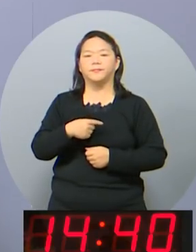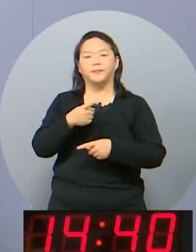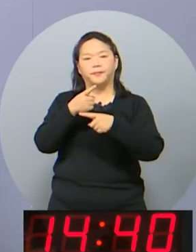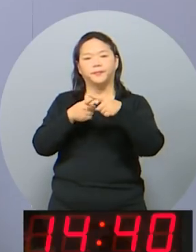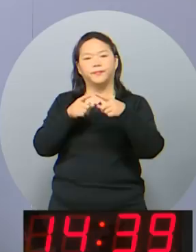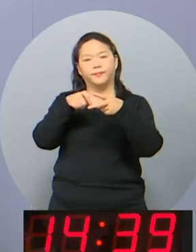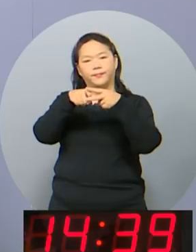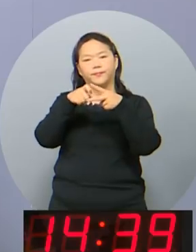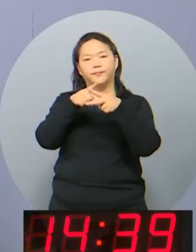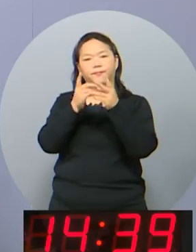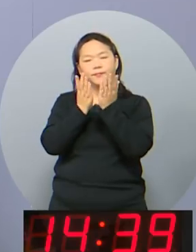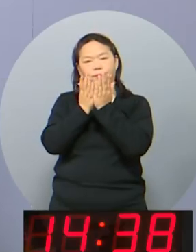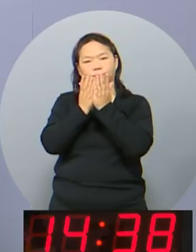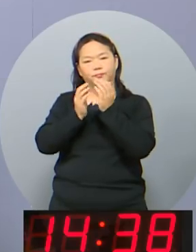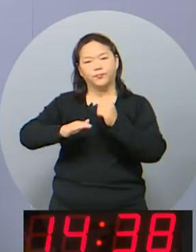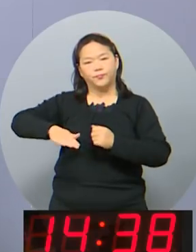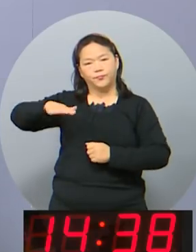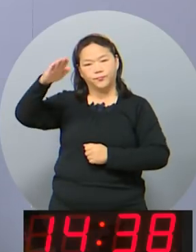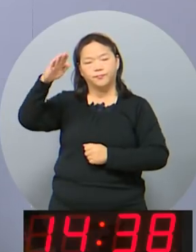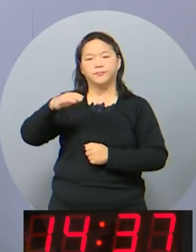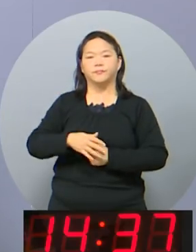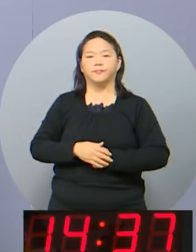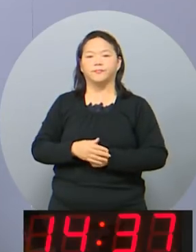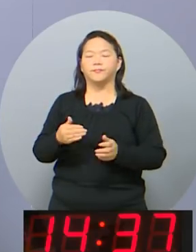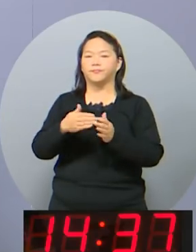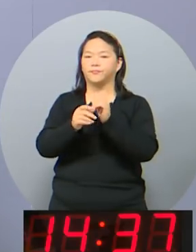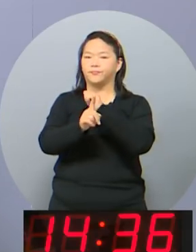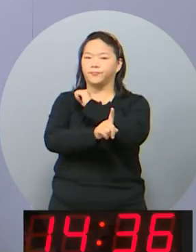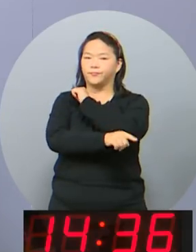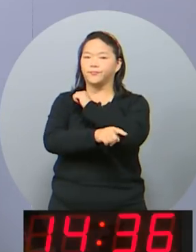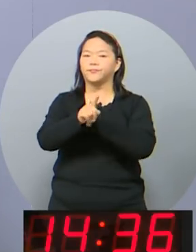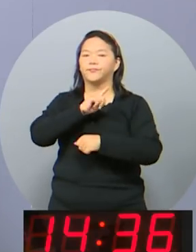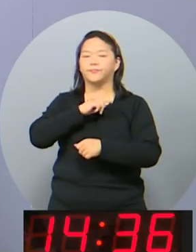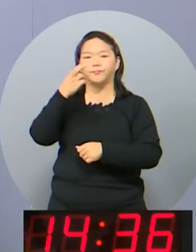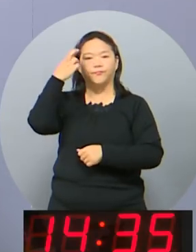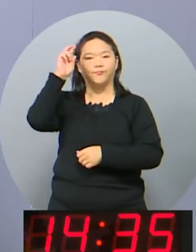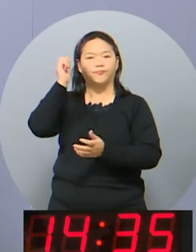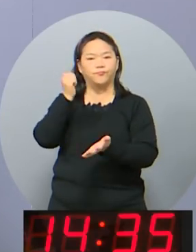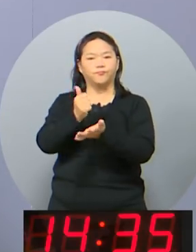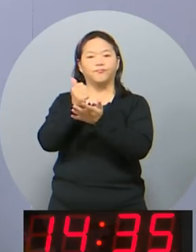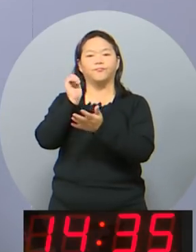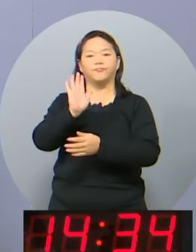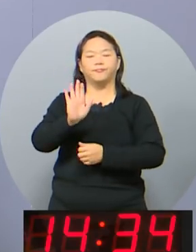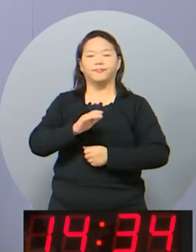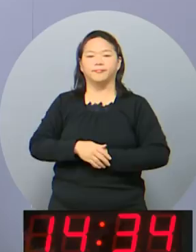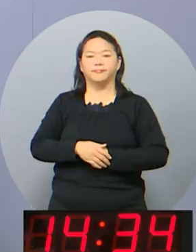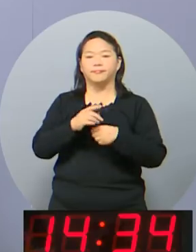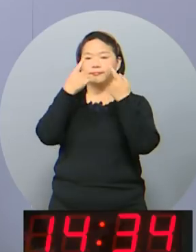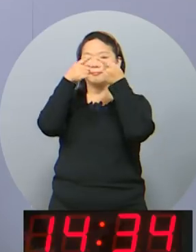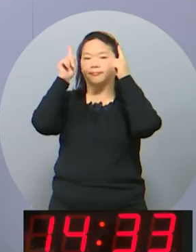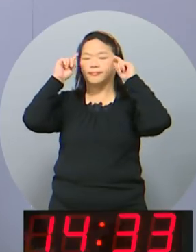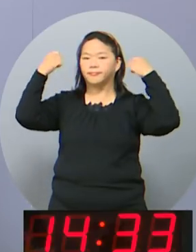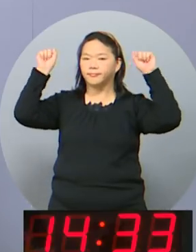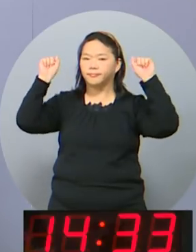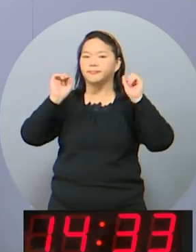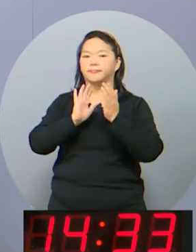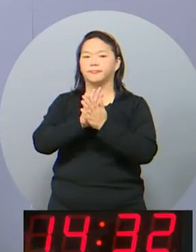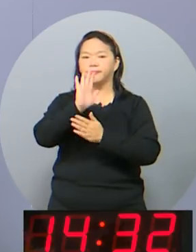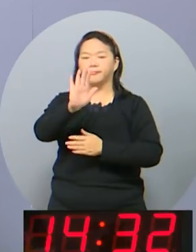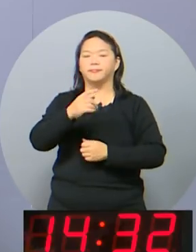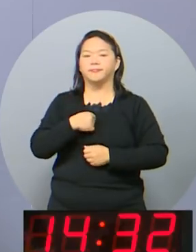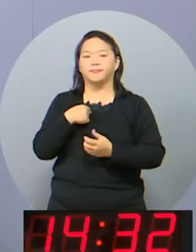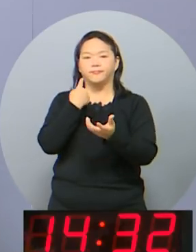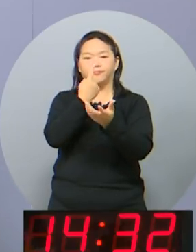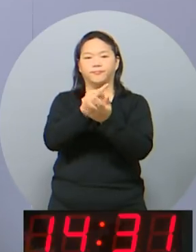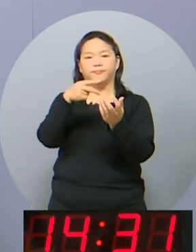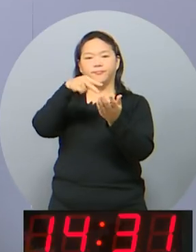半读，从小一路半工半读，最后拿到自己的这个博士学位。那大学毕业以后呢，我就进入到立